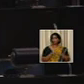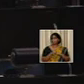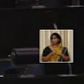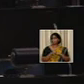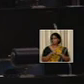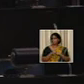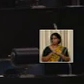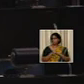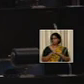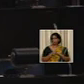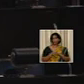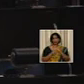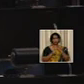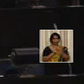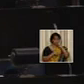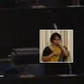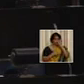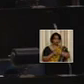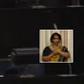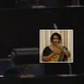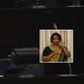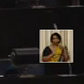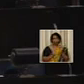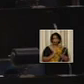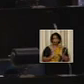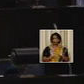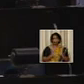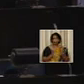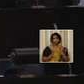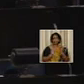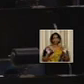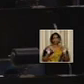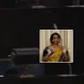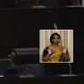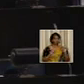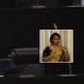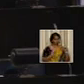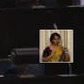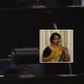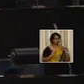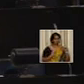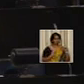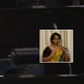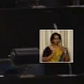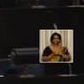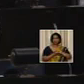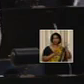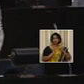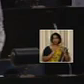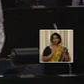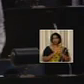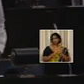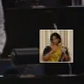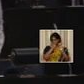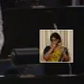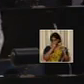තමයි කුවේට් රටේ අලුතෙන් පටන් ගත්ත වෙනම රක්ෂණයක් කුවේට් රට යන අයට වෙනම රක්ෂණයක් කරන්න කියලා